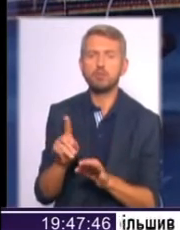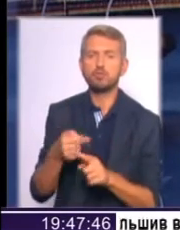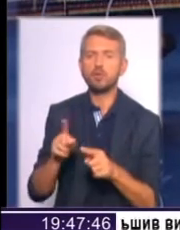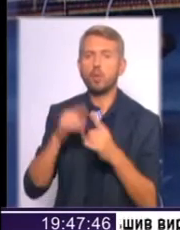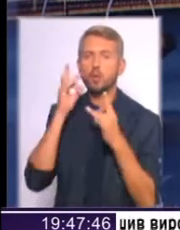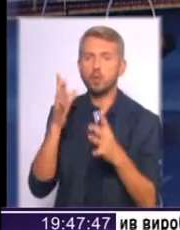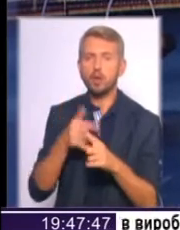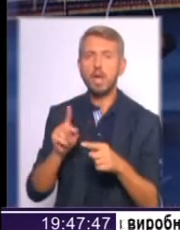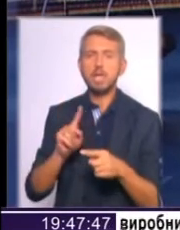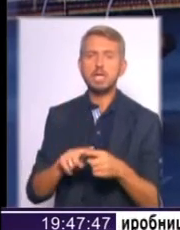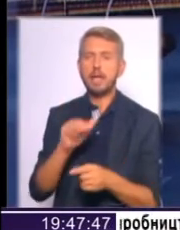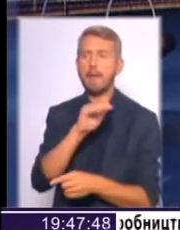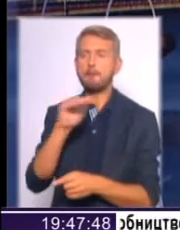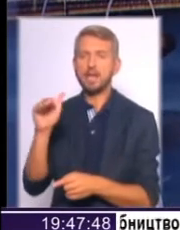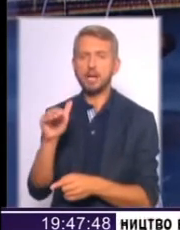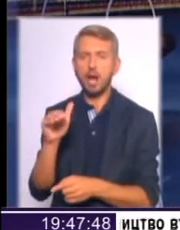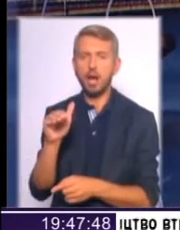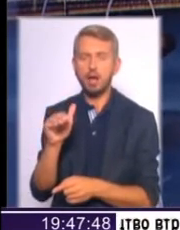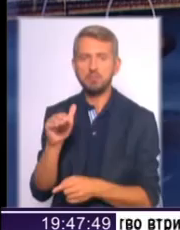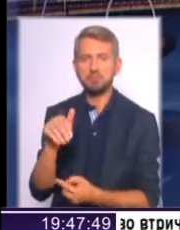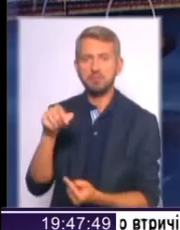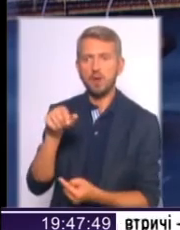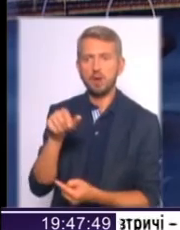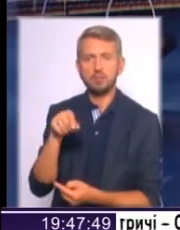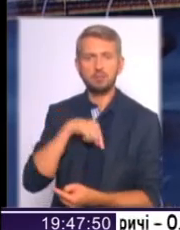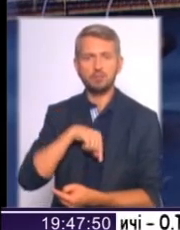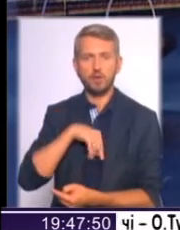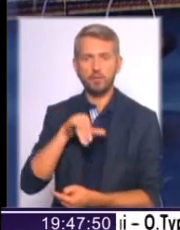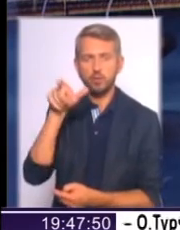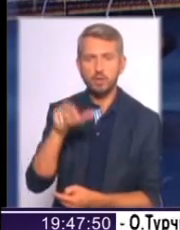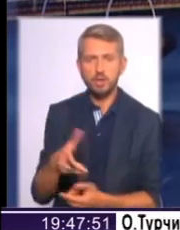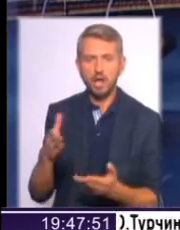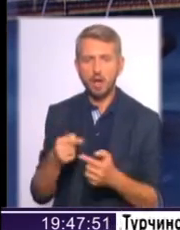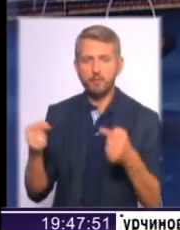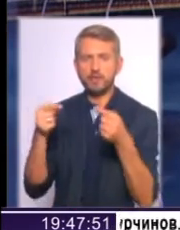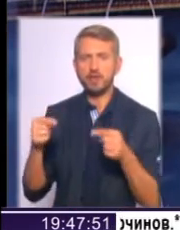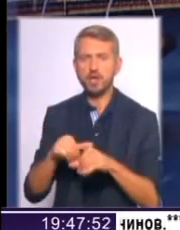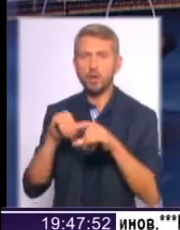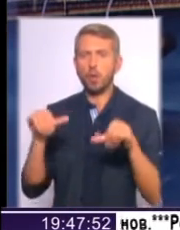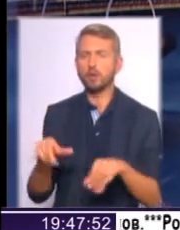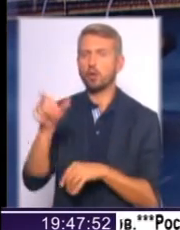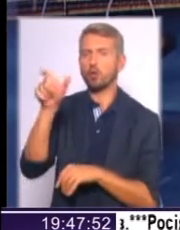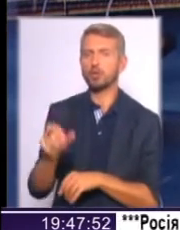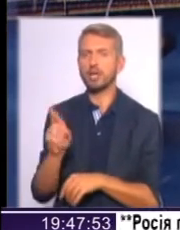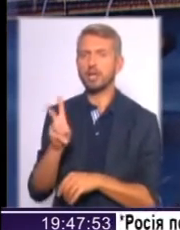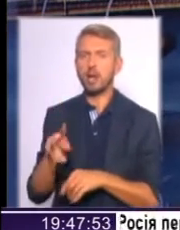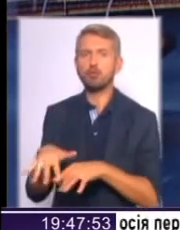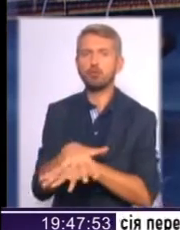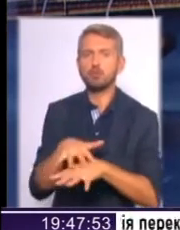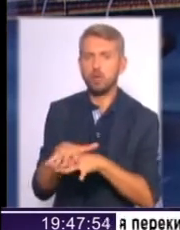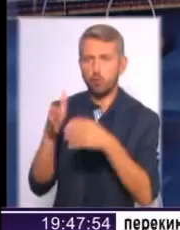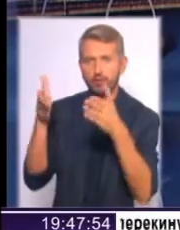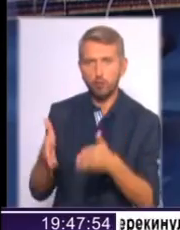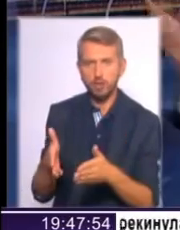міра людського в людині, яка визначає розвиток людини як суспільної істоти, тобто